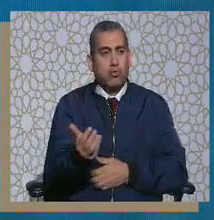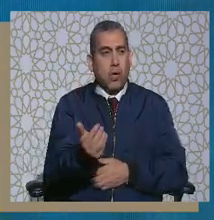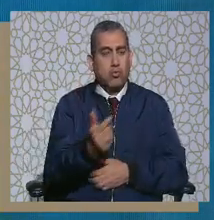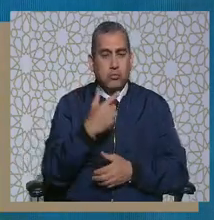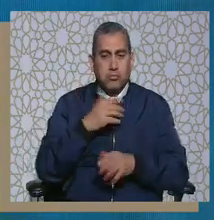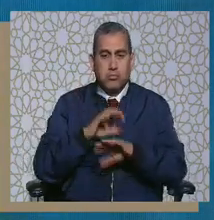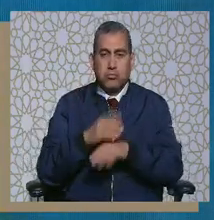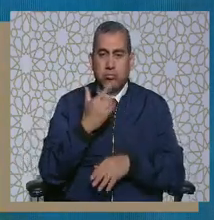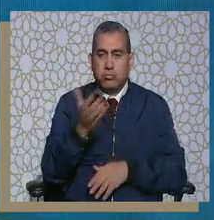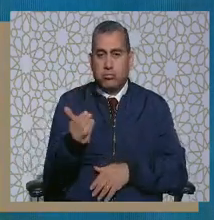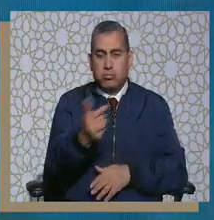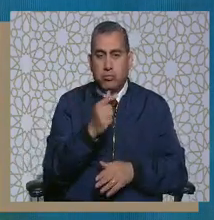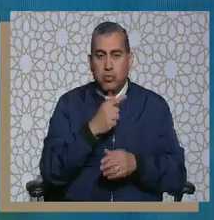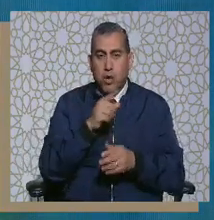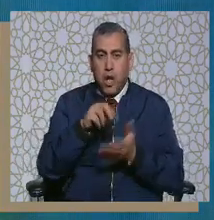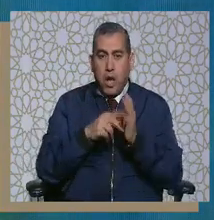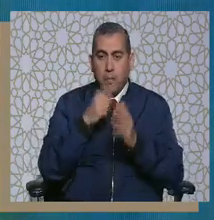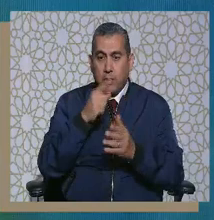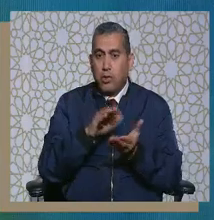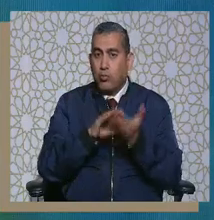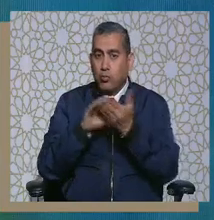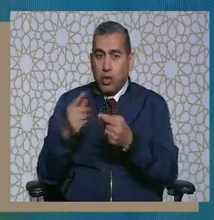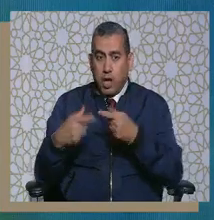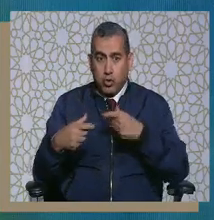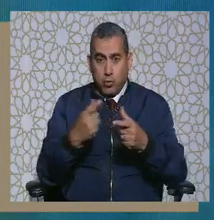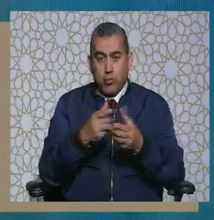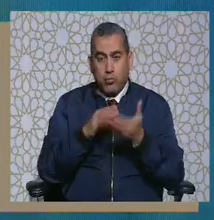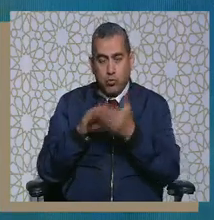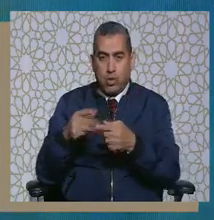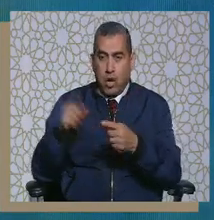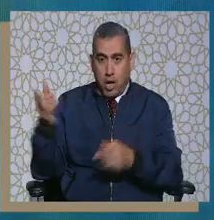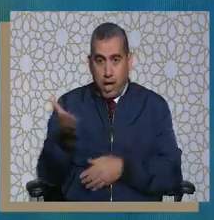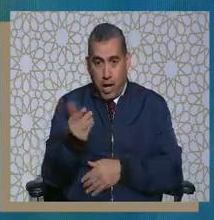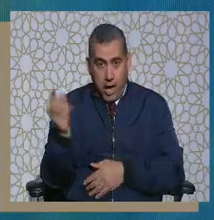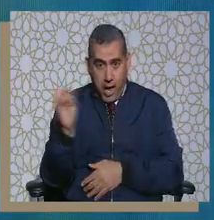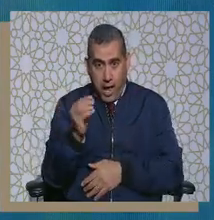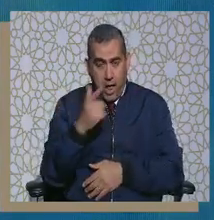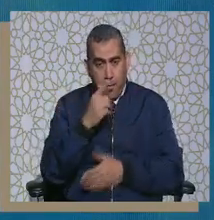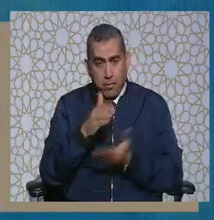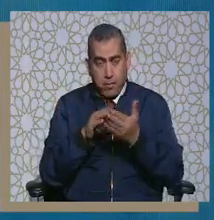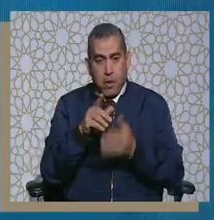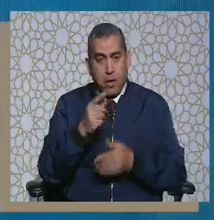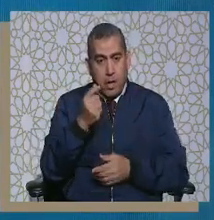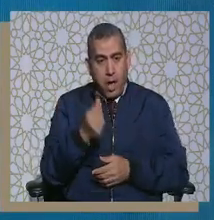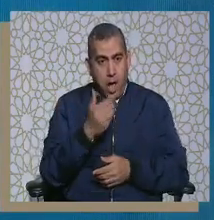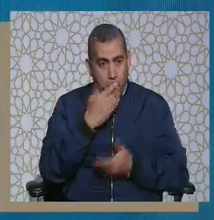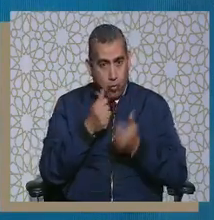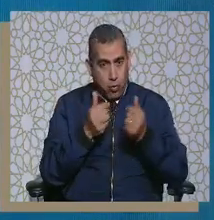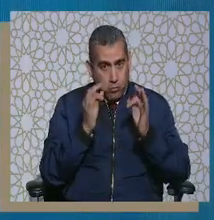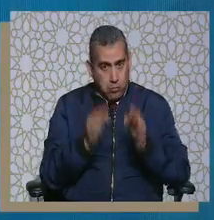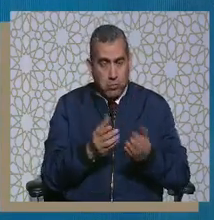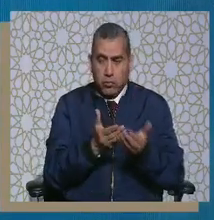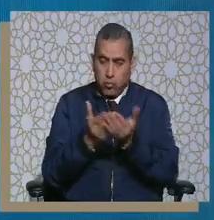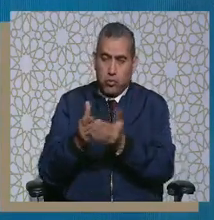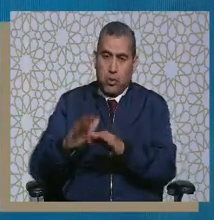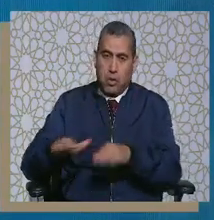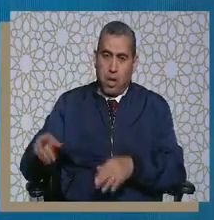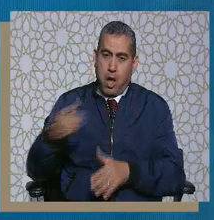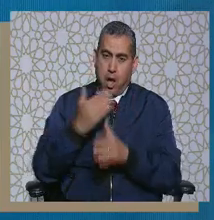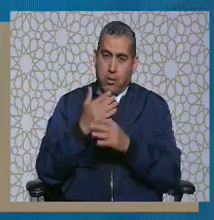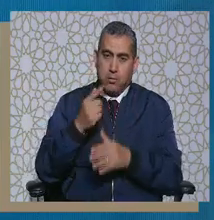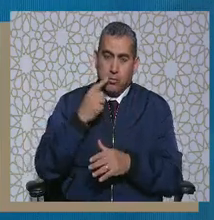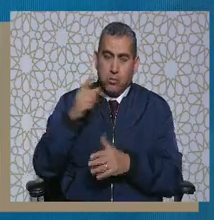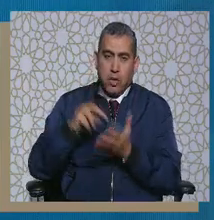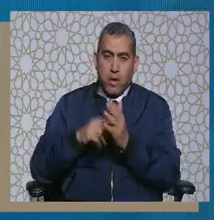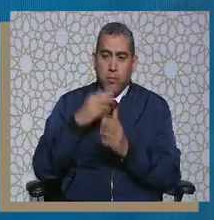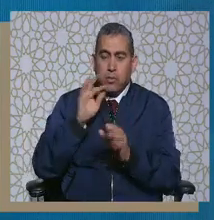وهو لكن انتم لو انتم اللي بتساعد توه استمروا في المساعده بما انك انتوا قادرين على ده لكن اذا كان هو زي الثقب